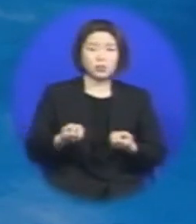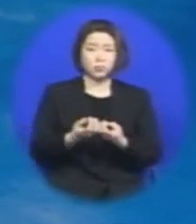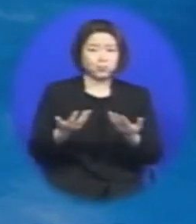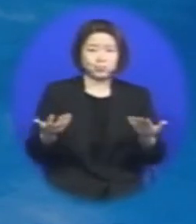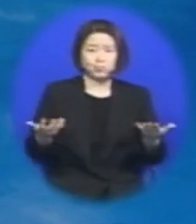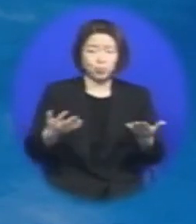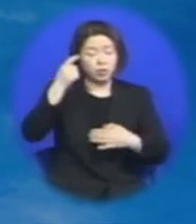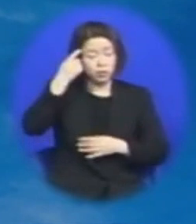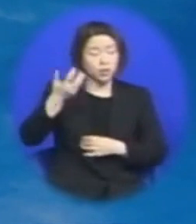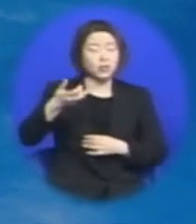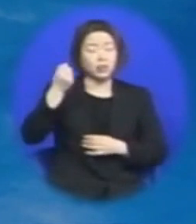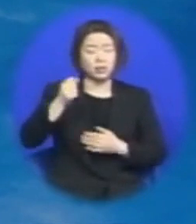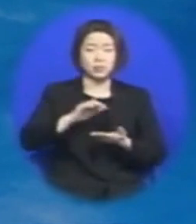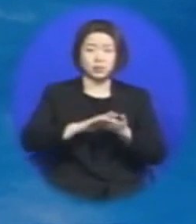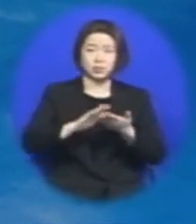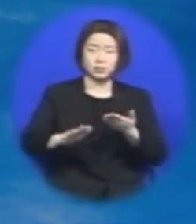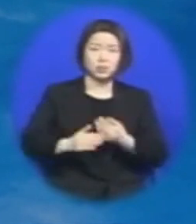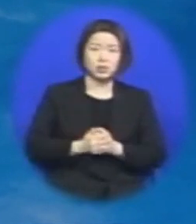일이라고 생각했어요